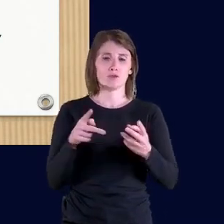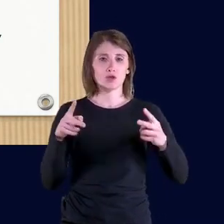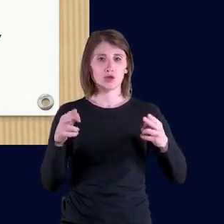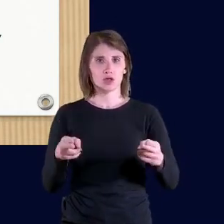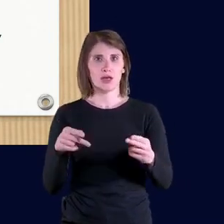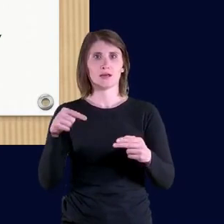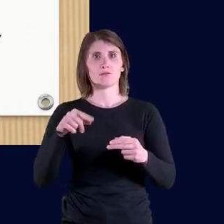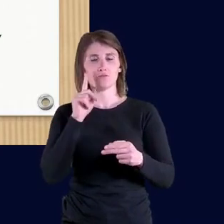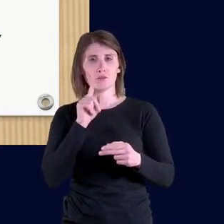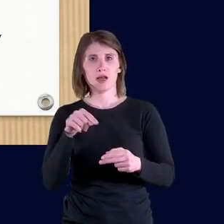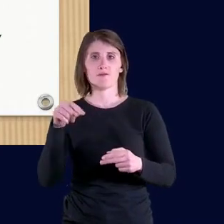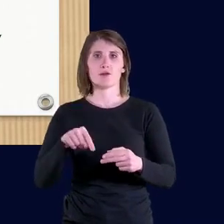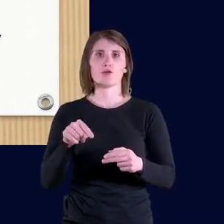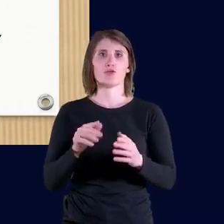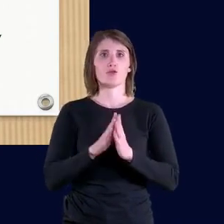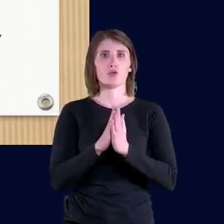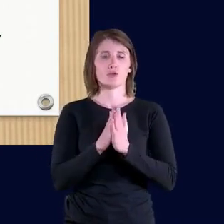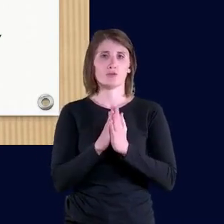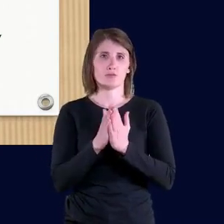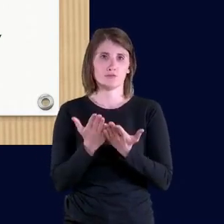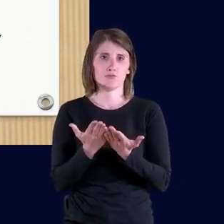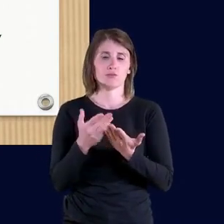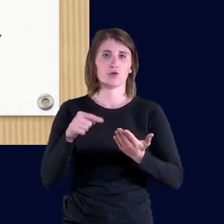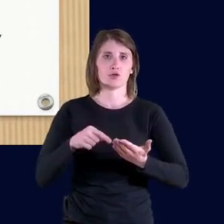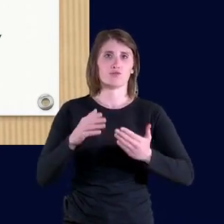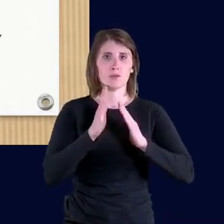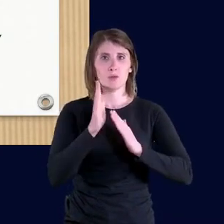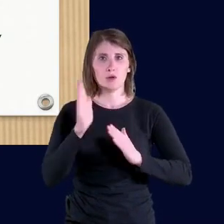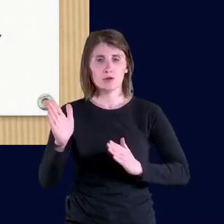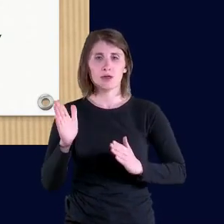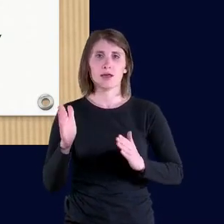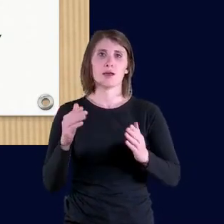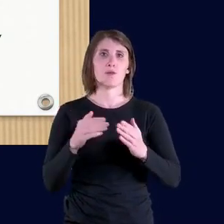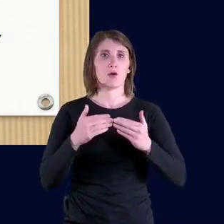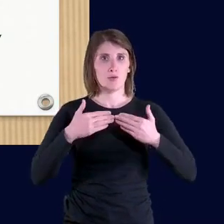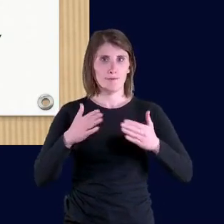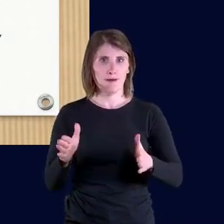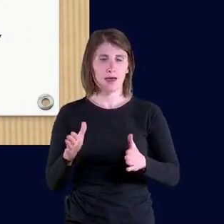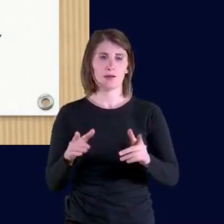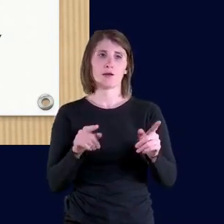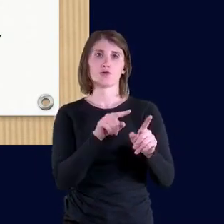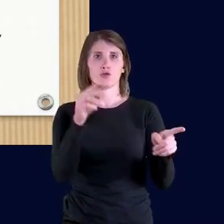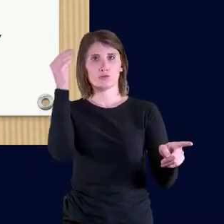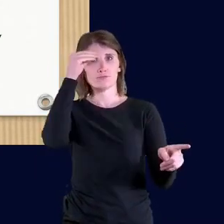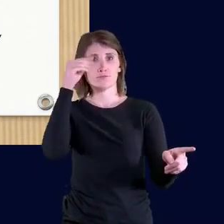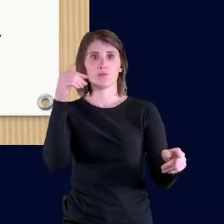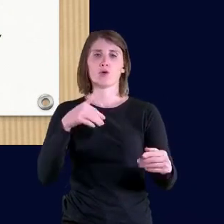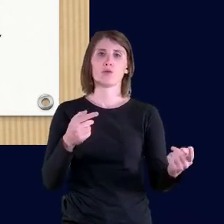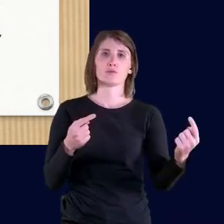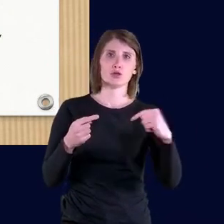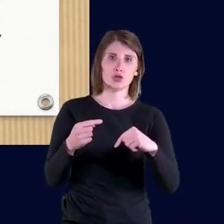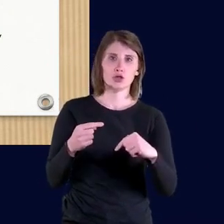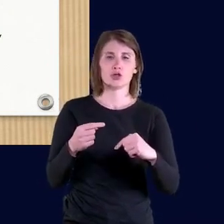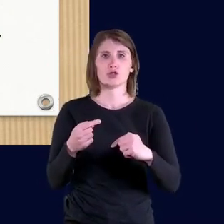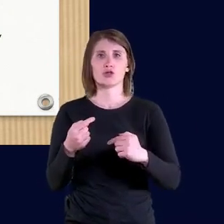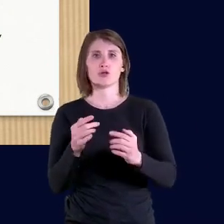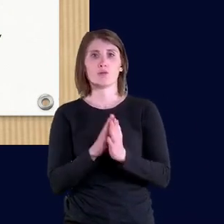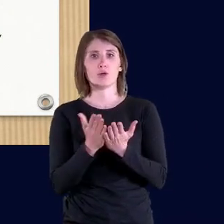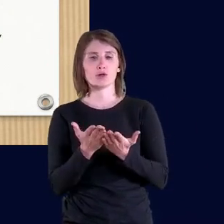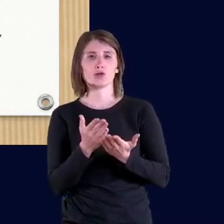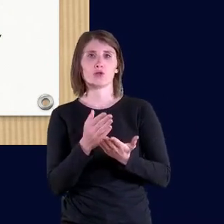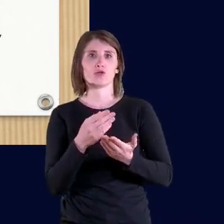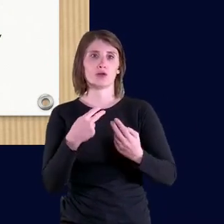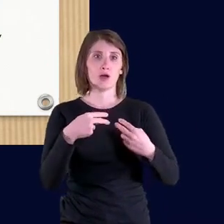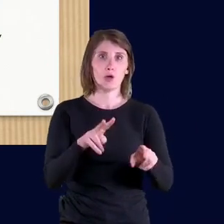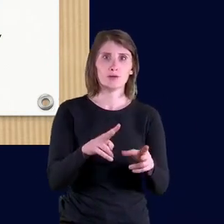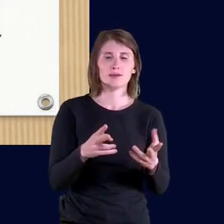wypożyczyć książki czy też oddać oczywiście musieliśmy brać to pod uwagę że uczniowie mają zajęcia w trybie zdalnym więc w